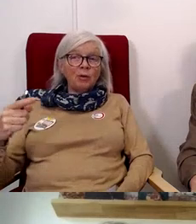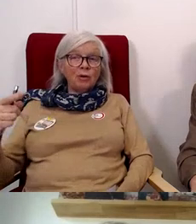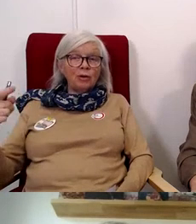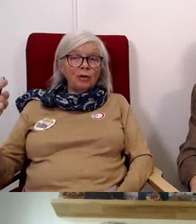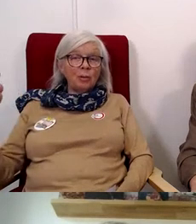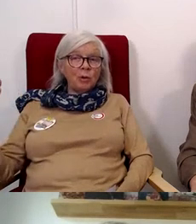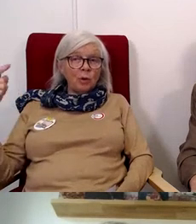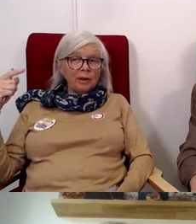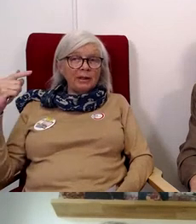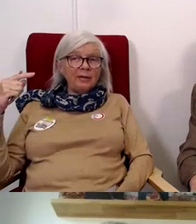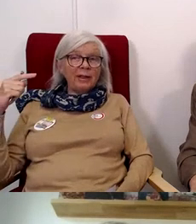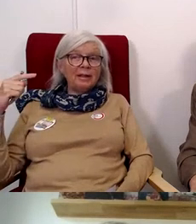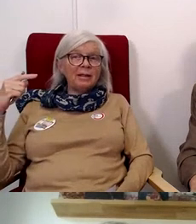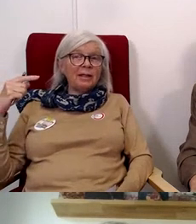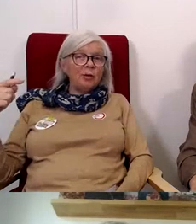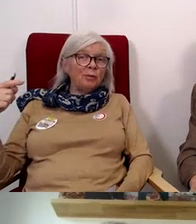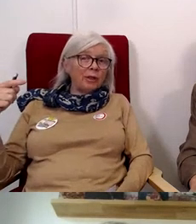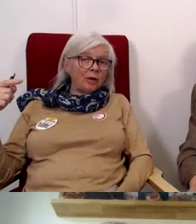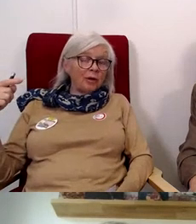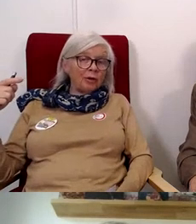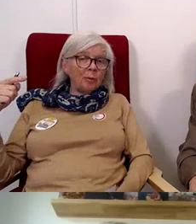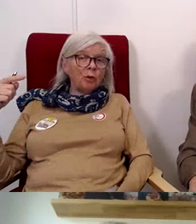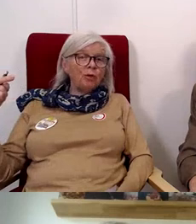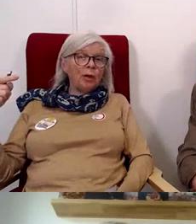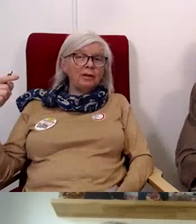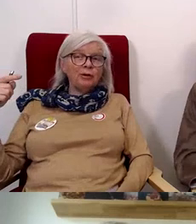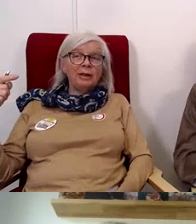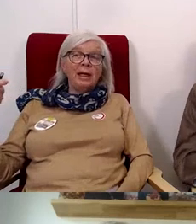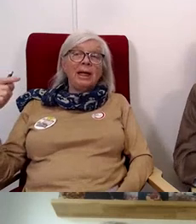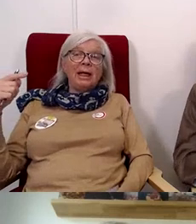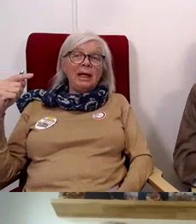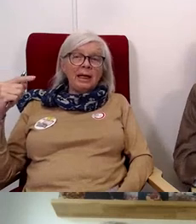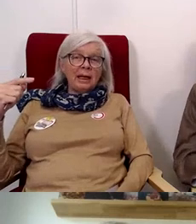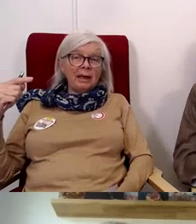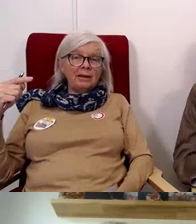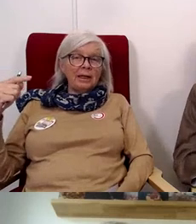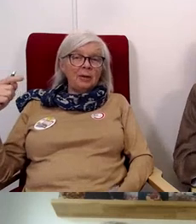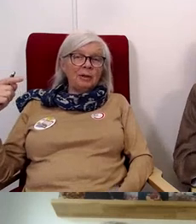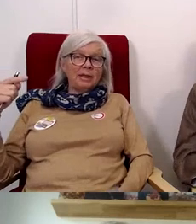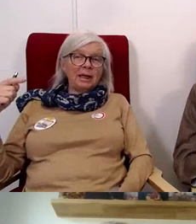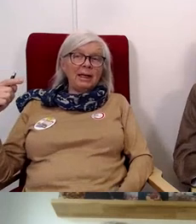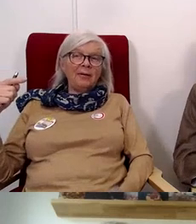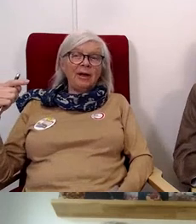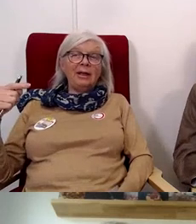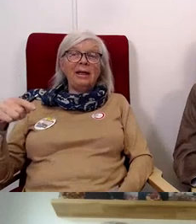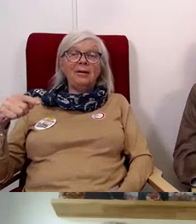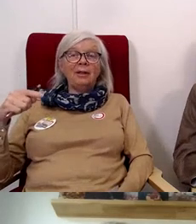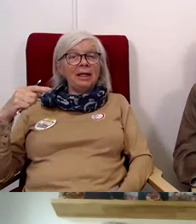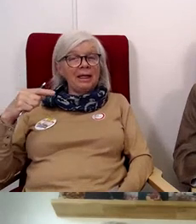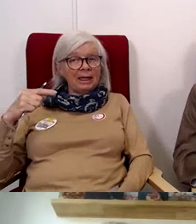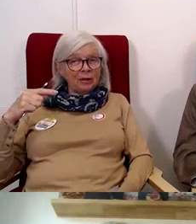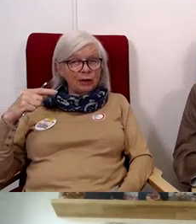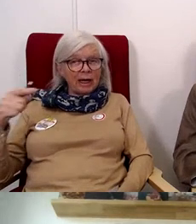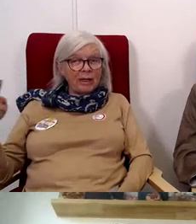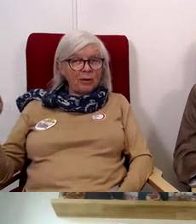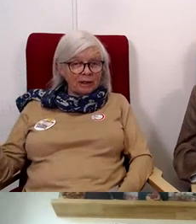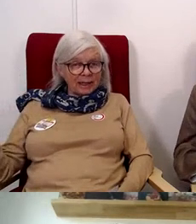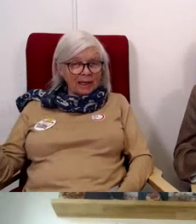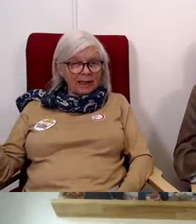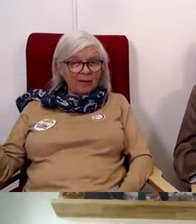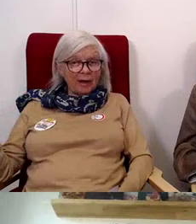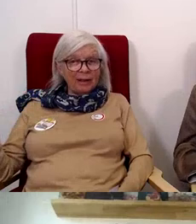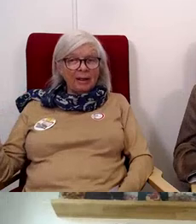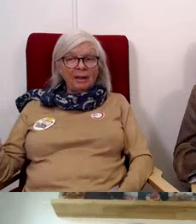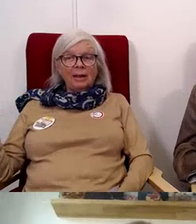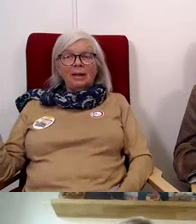hela skärgårdsområdet. Ni vet att regionen har ju ett motto att hela regionen ska leva, även hela